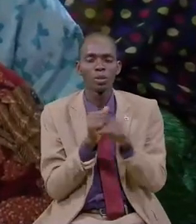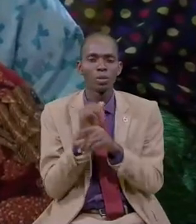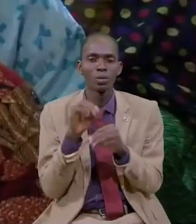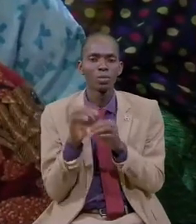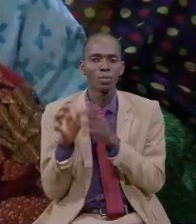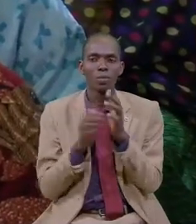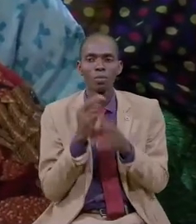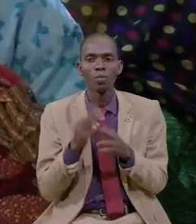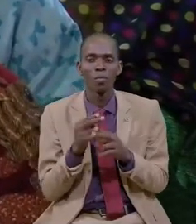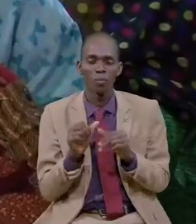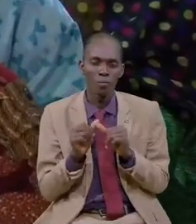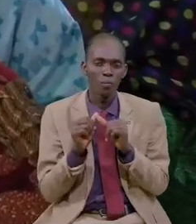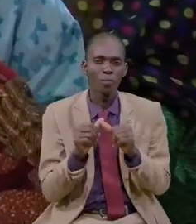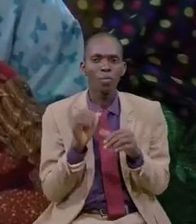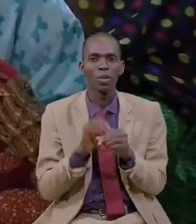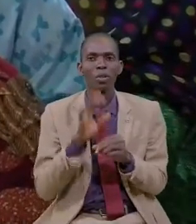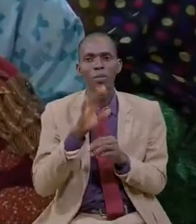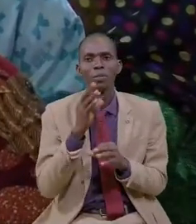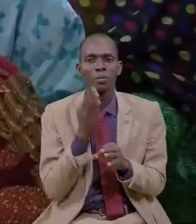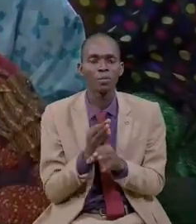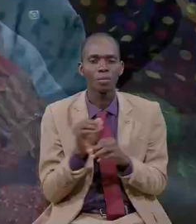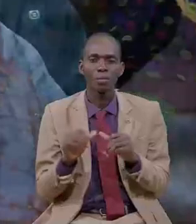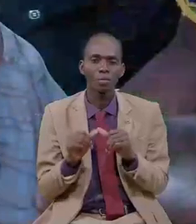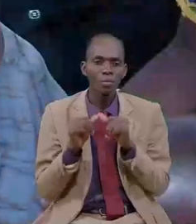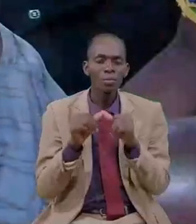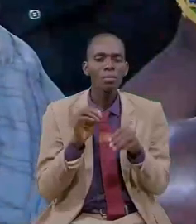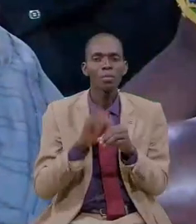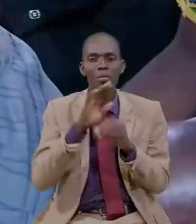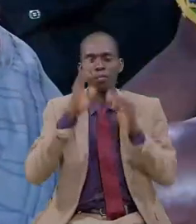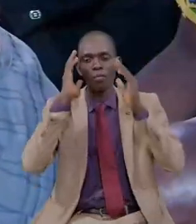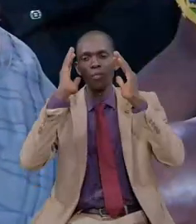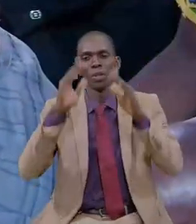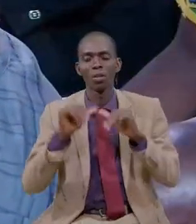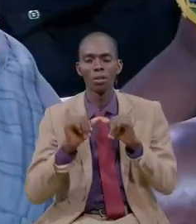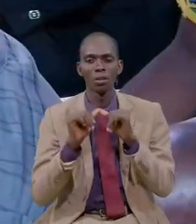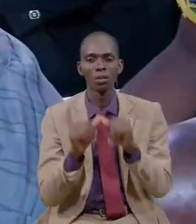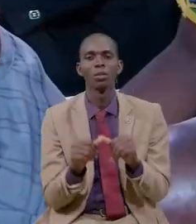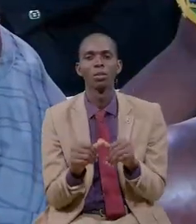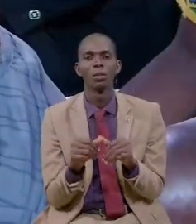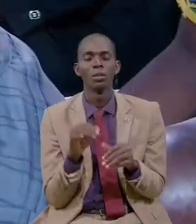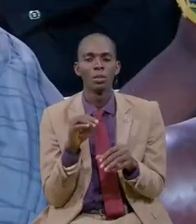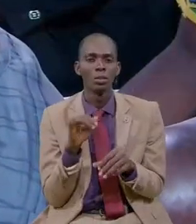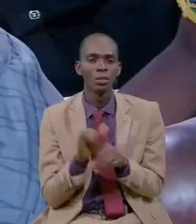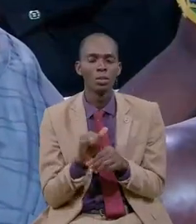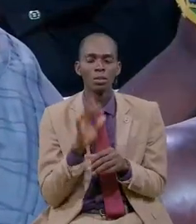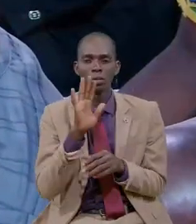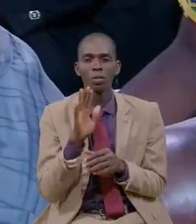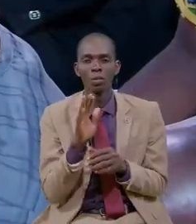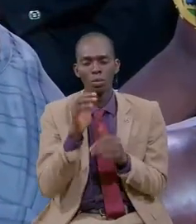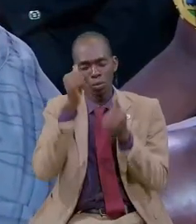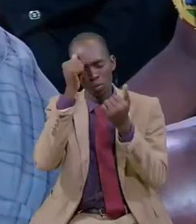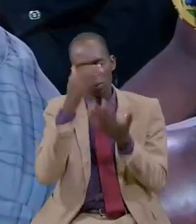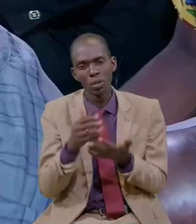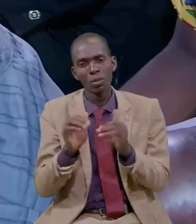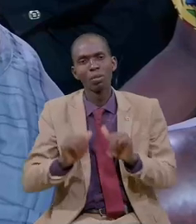Garde cette foi, garde cette concentration, garde cette faveur et garde cet engagement. Le Seigneur viendra